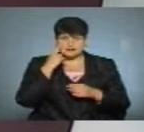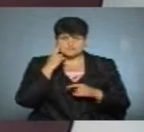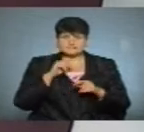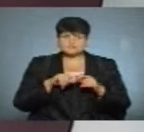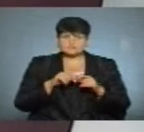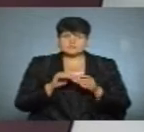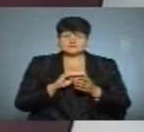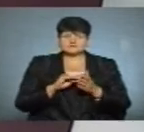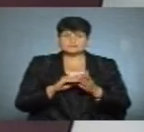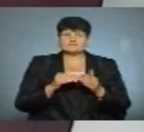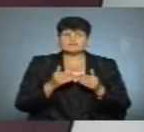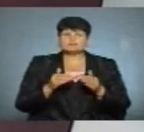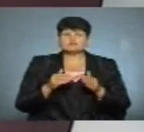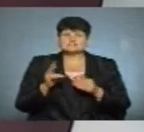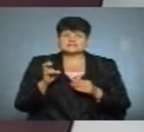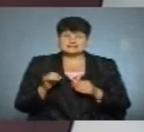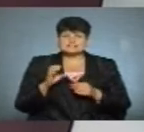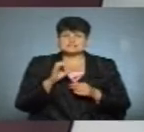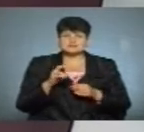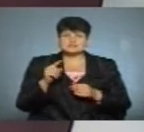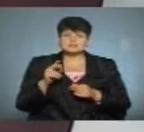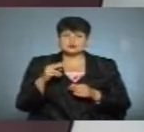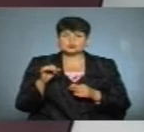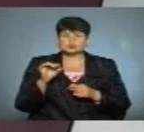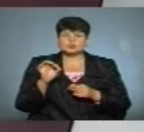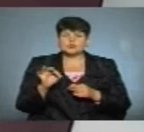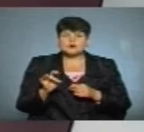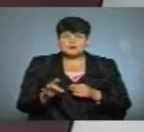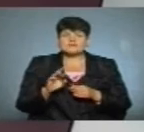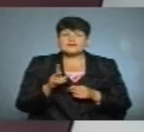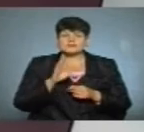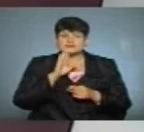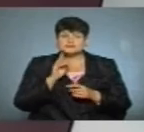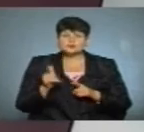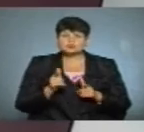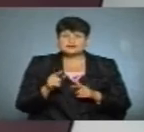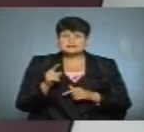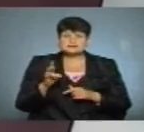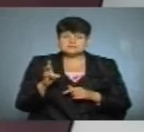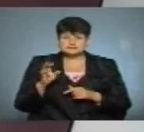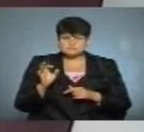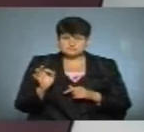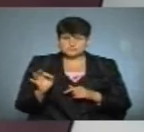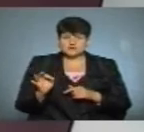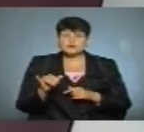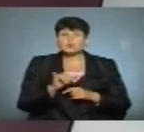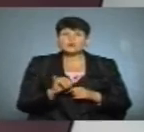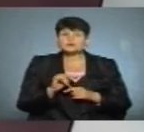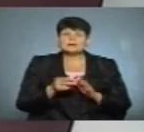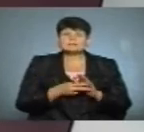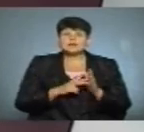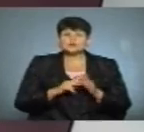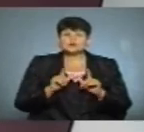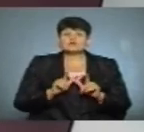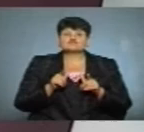тестування склала випускниця цієї школи Софія Здор. Як дівчина готувалася до зовнішнього незалежного оцінювання та куди планує